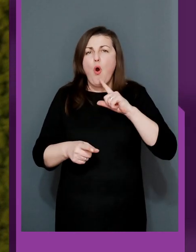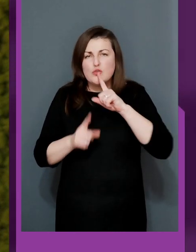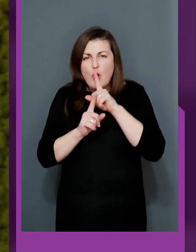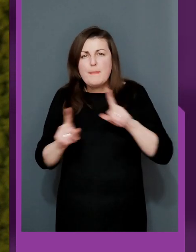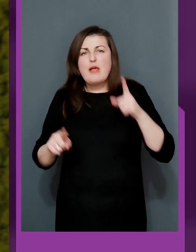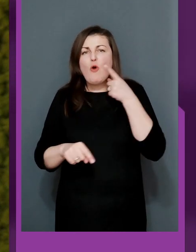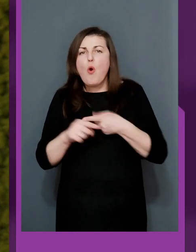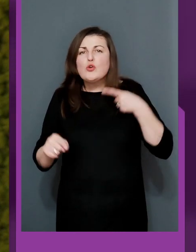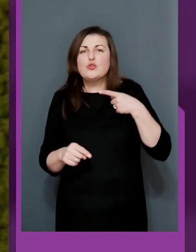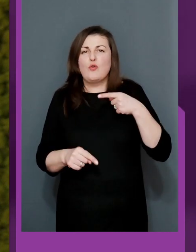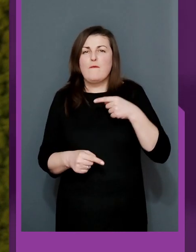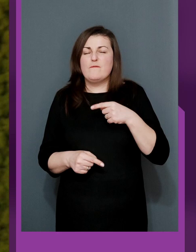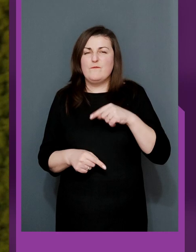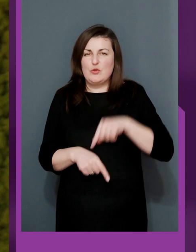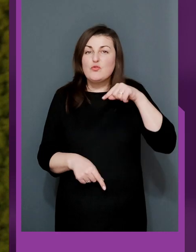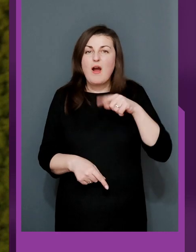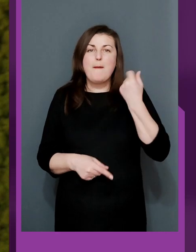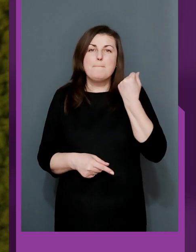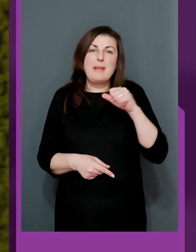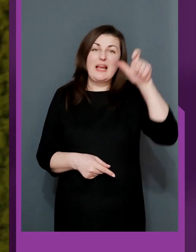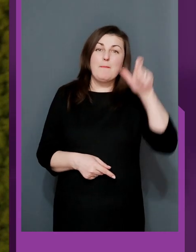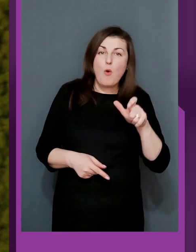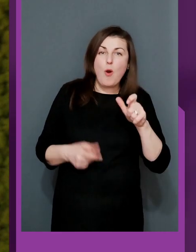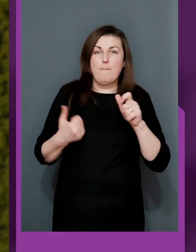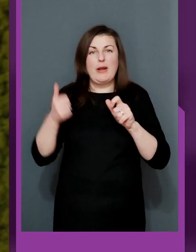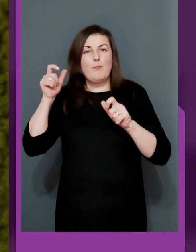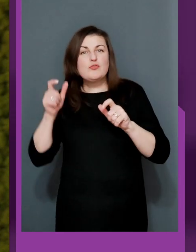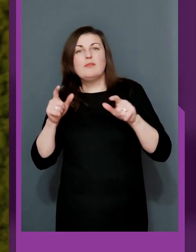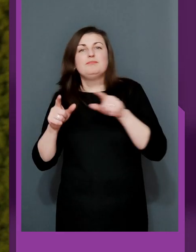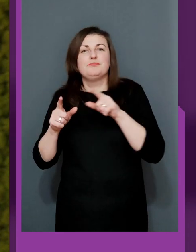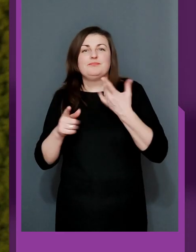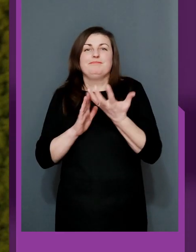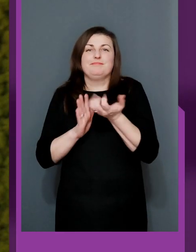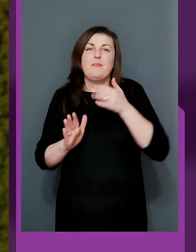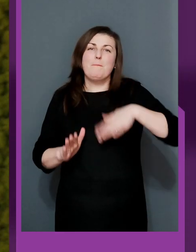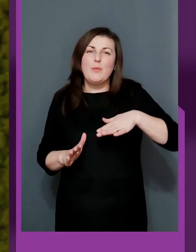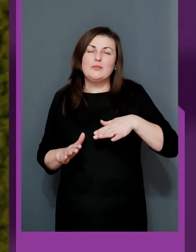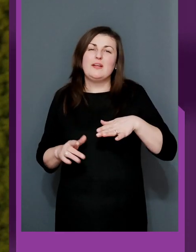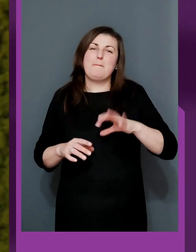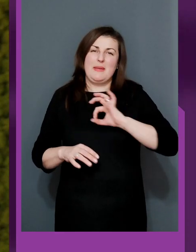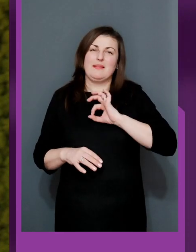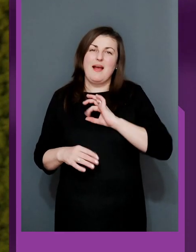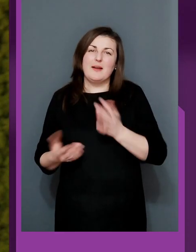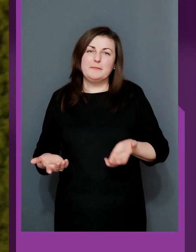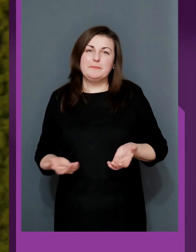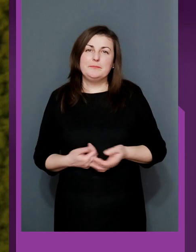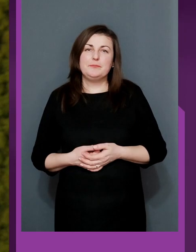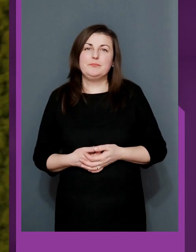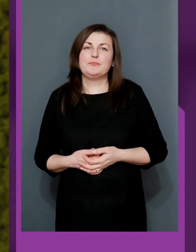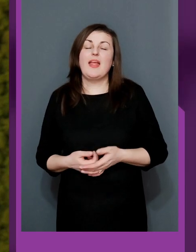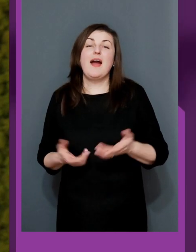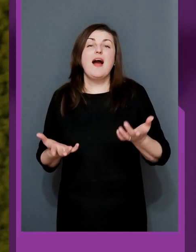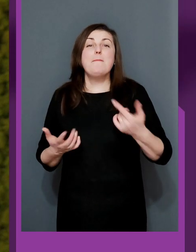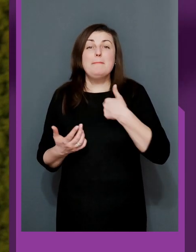відчувається так переможець і переможений Навіть якщо там при цьому здобувається потім теж медаль всіма